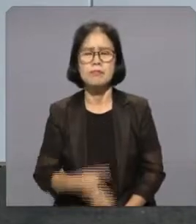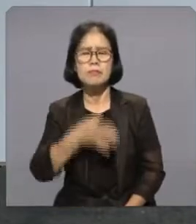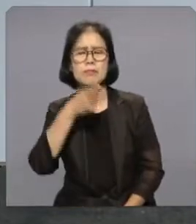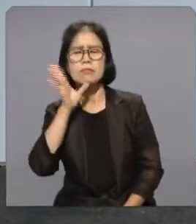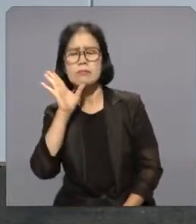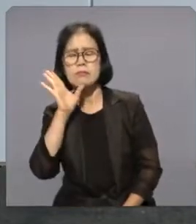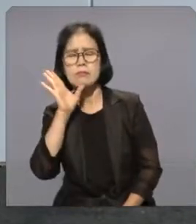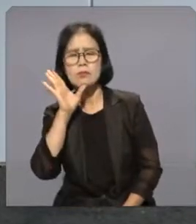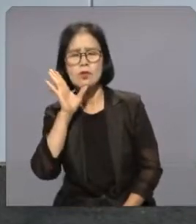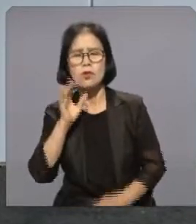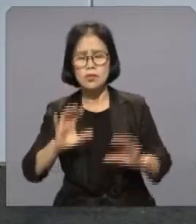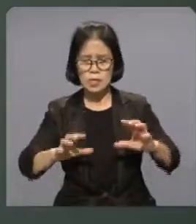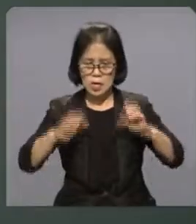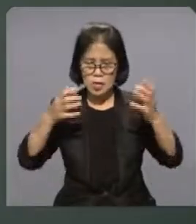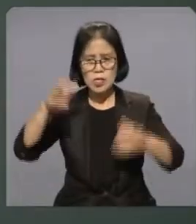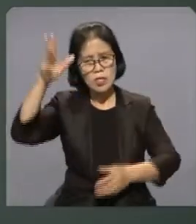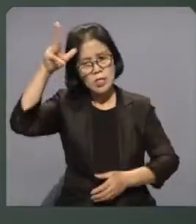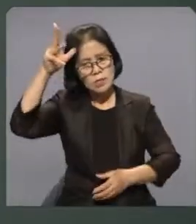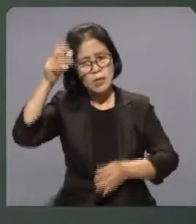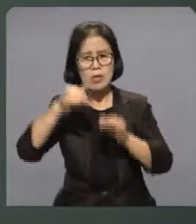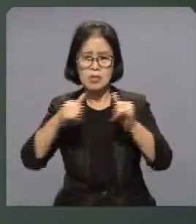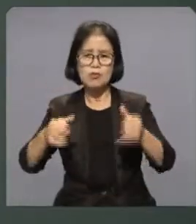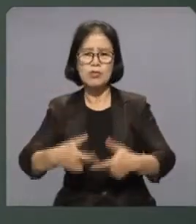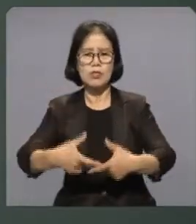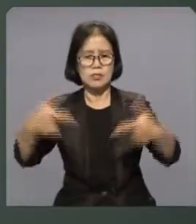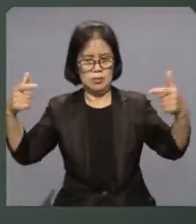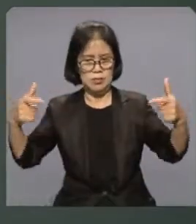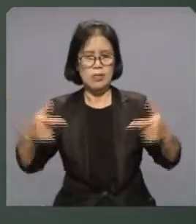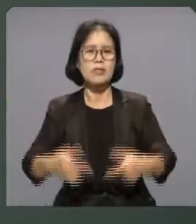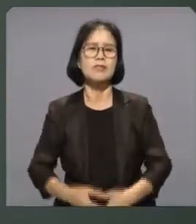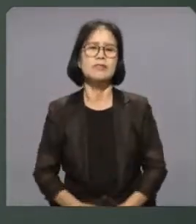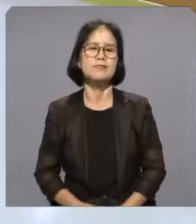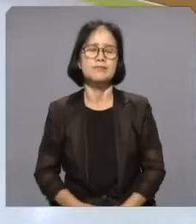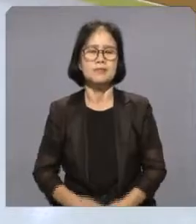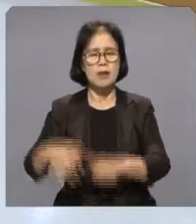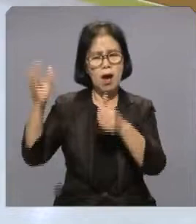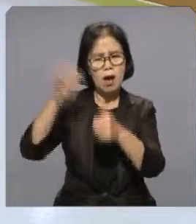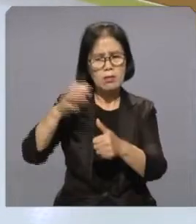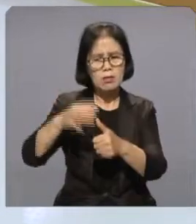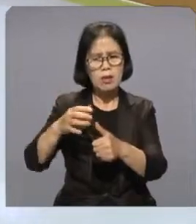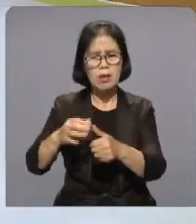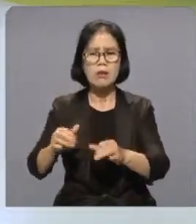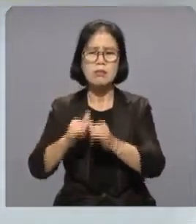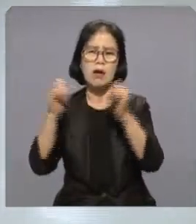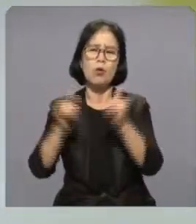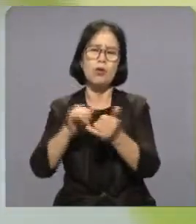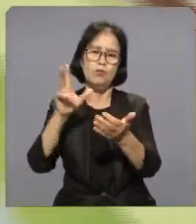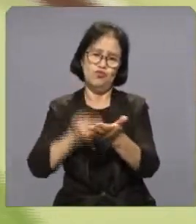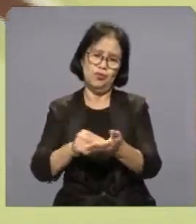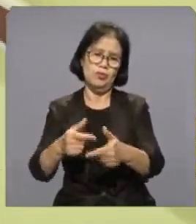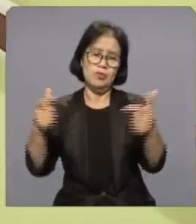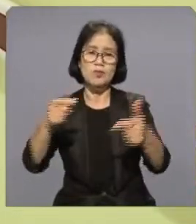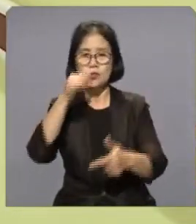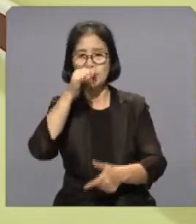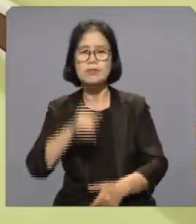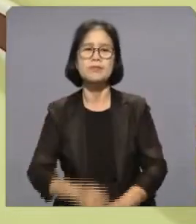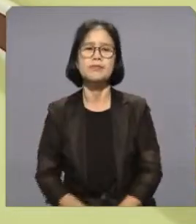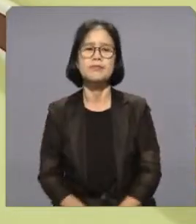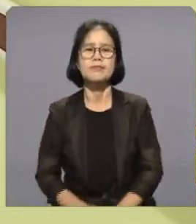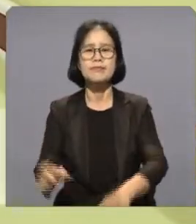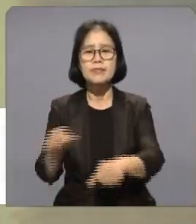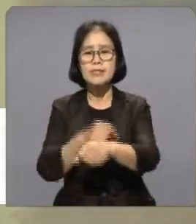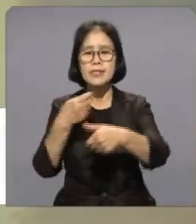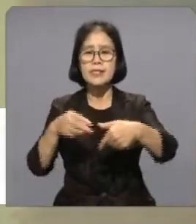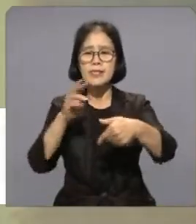함께 전 세계적으로 치매 인구도 갈수록 증가하면서 학대 등 사회적 문제도 커지고 있습니다. 특히